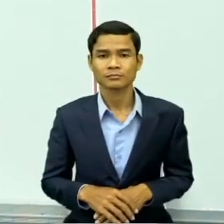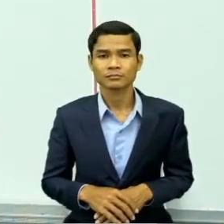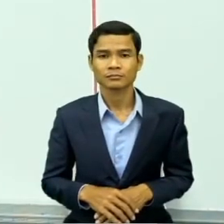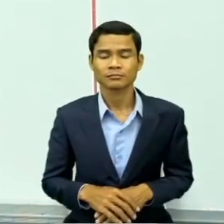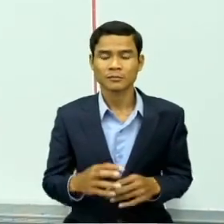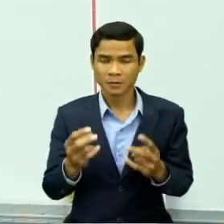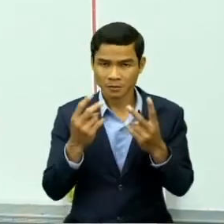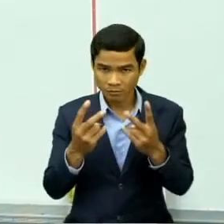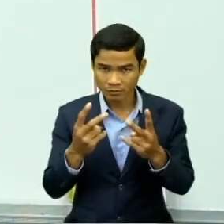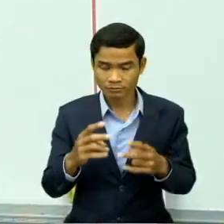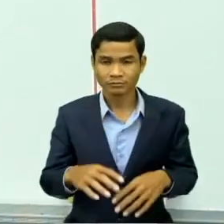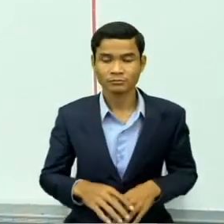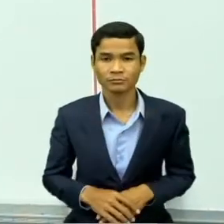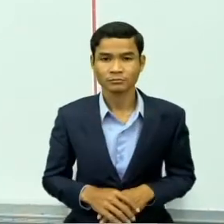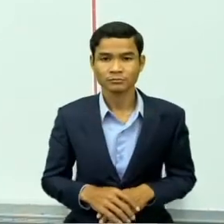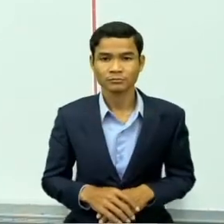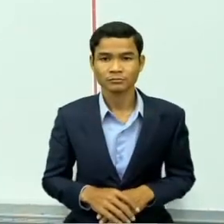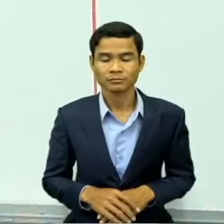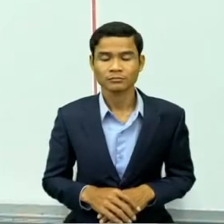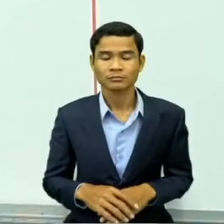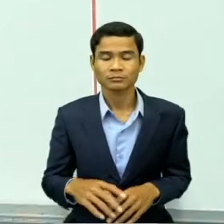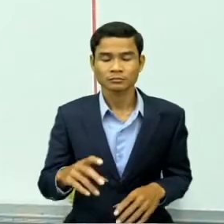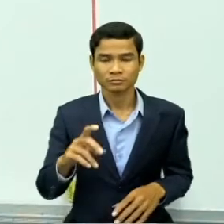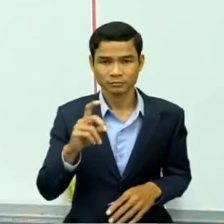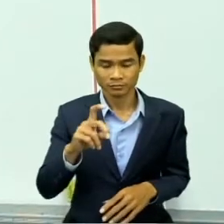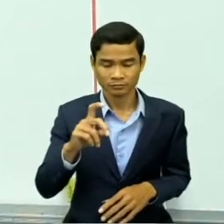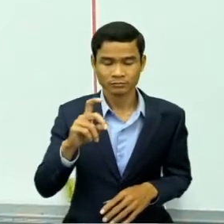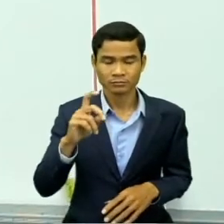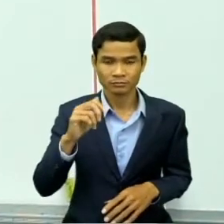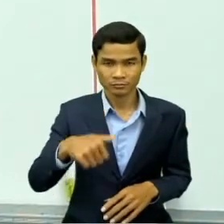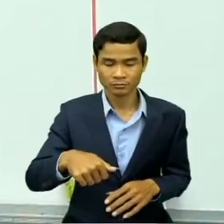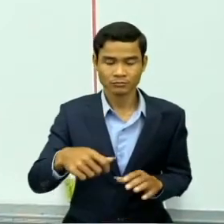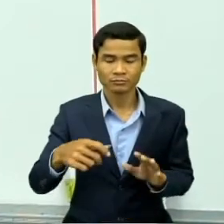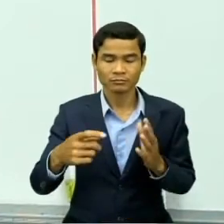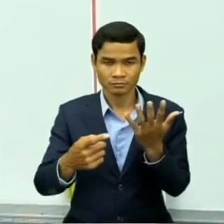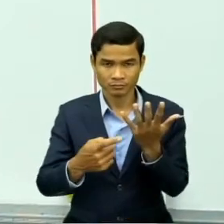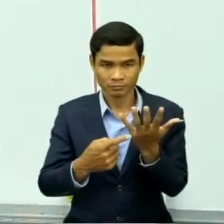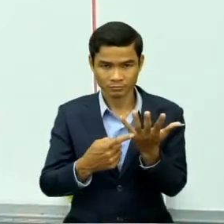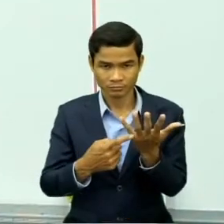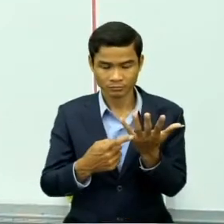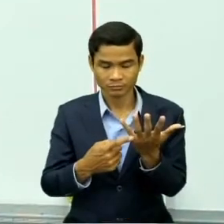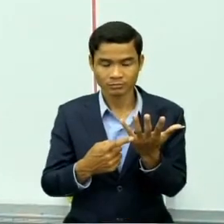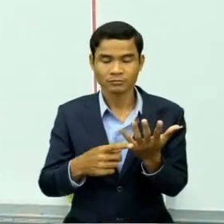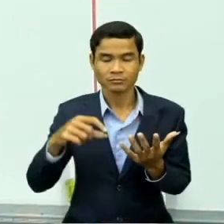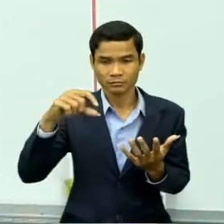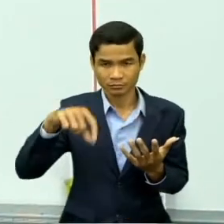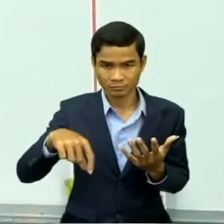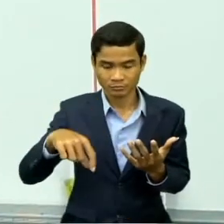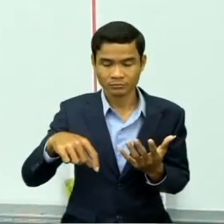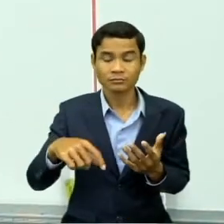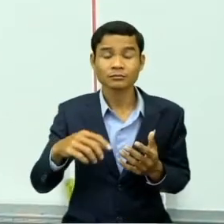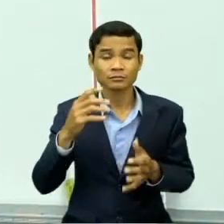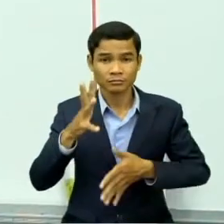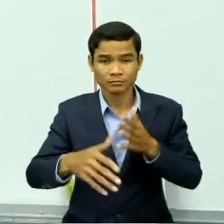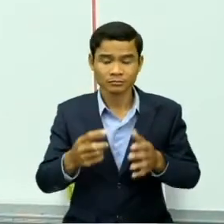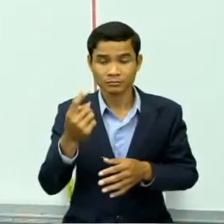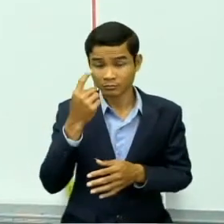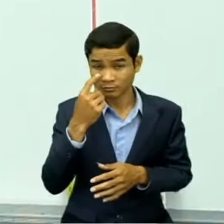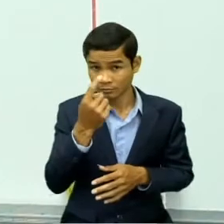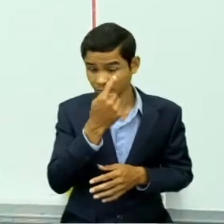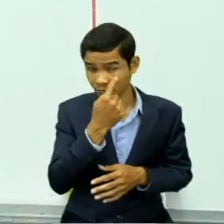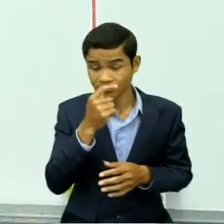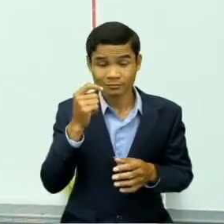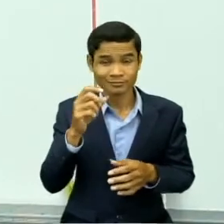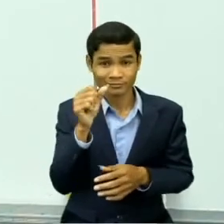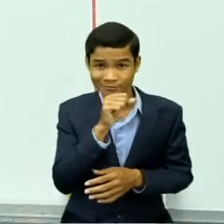ផ្ទៀងផ្ទាត់ផ្ណោអែផ្ណែផ្ណែនឹងកផ្ណែចាយើងច្រៀង